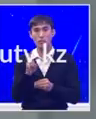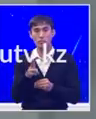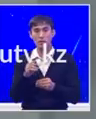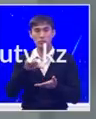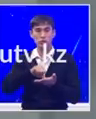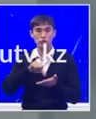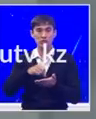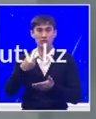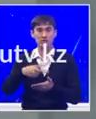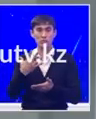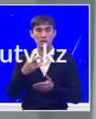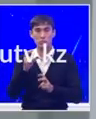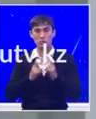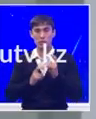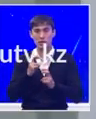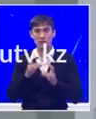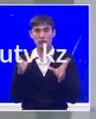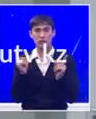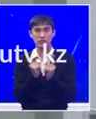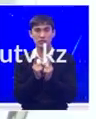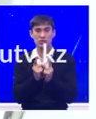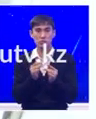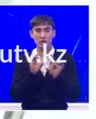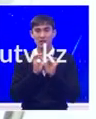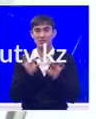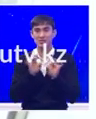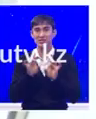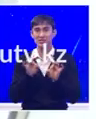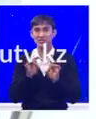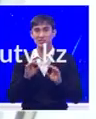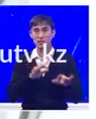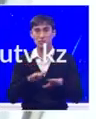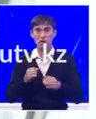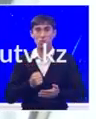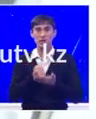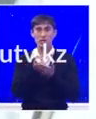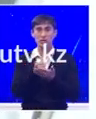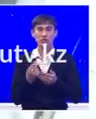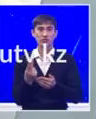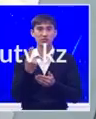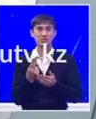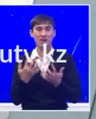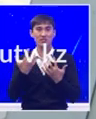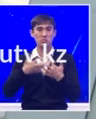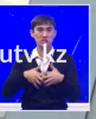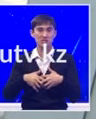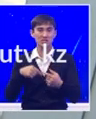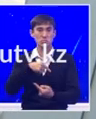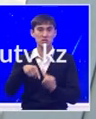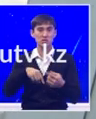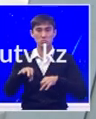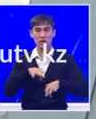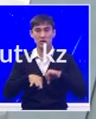представители 25 предприятий. В ходе встреч были разъяснены меры поддержки в области цифровизации и автоматизации бизнес-проектов